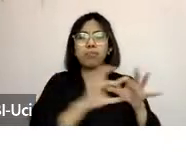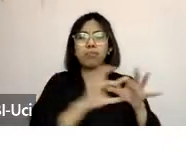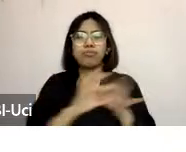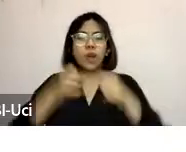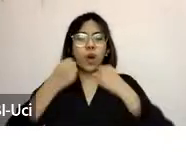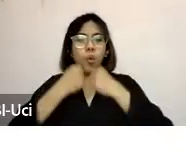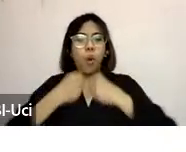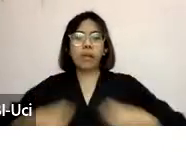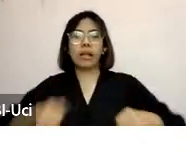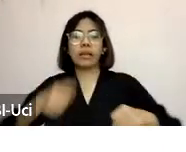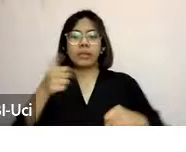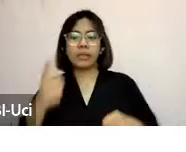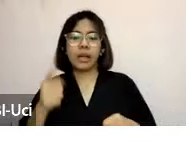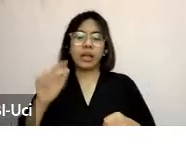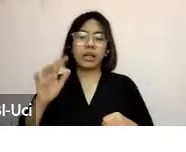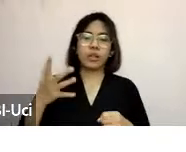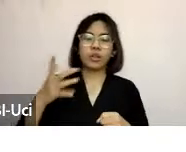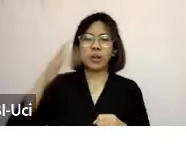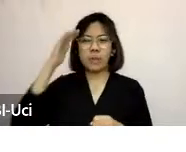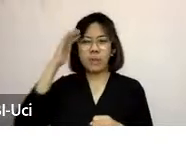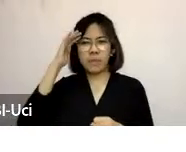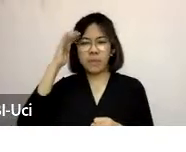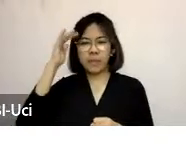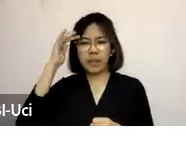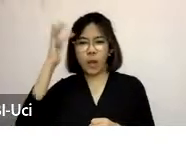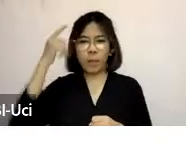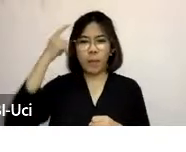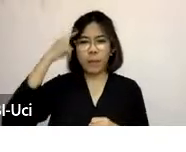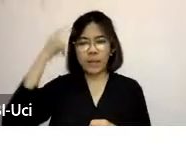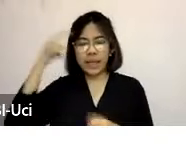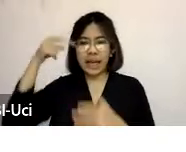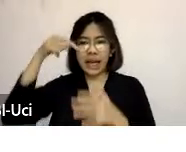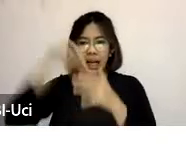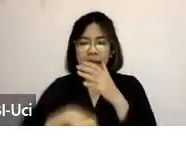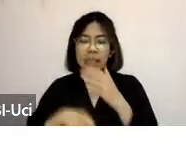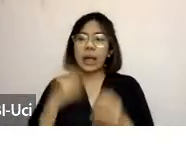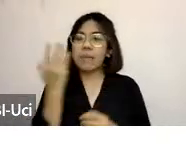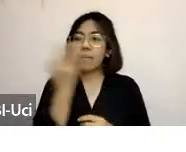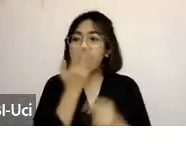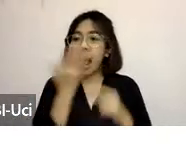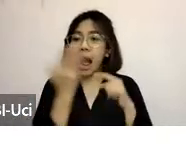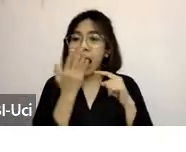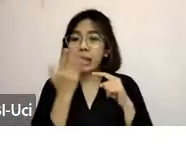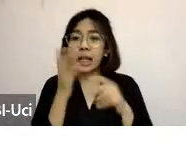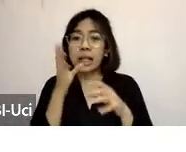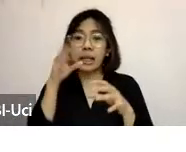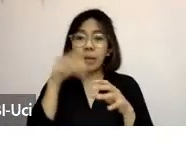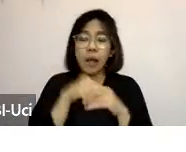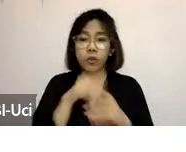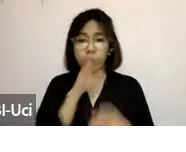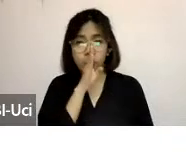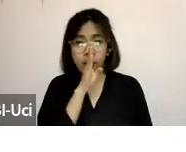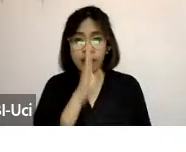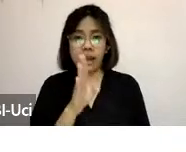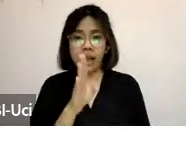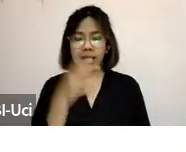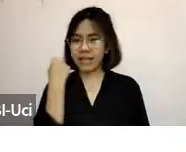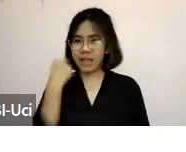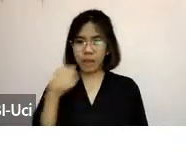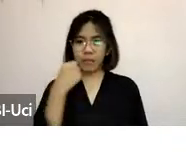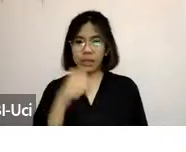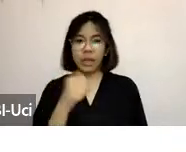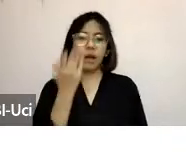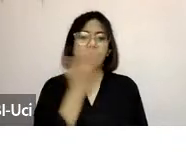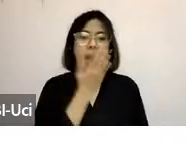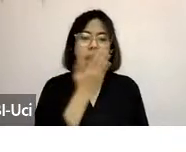tradisi pemikiran yang kritis bahasa tidak pernah Netral bahasa selalu memihak selalu berpihak